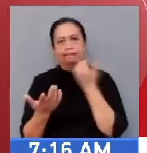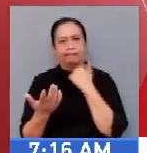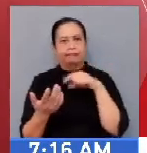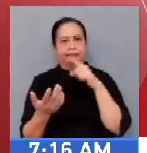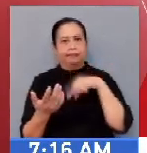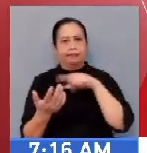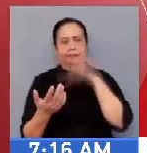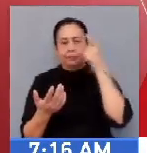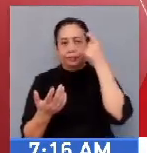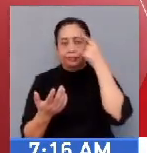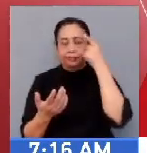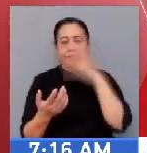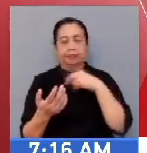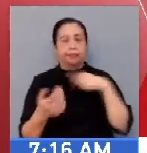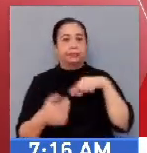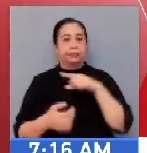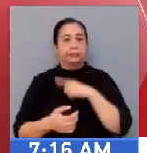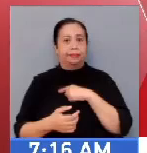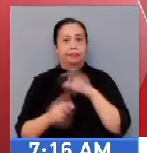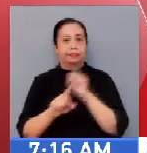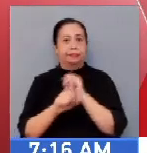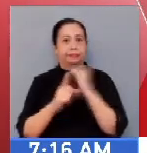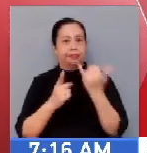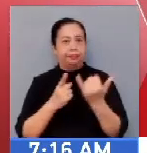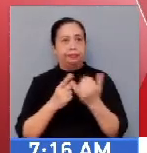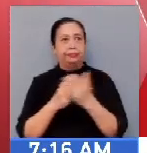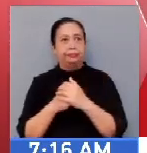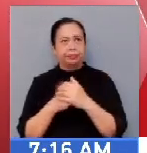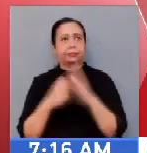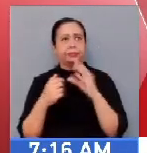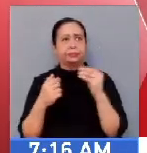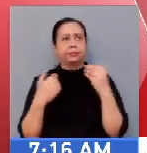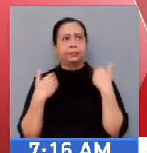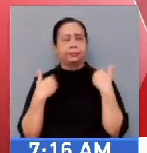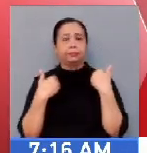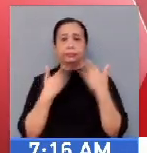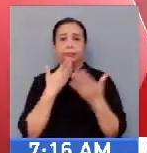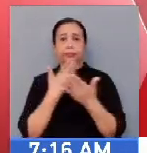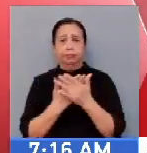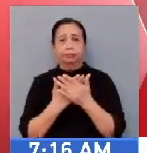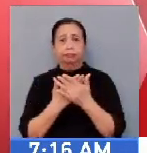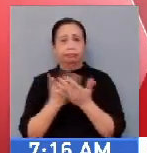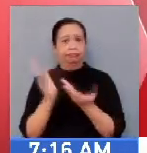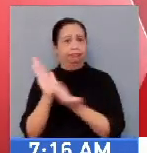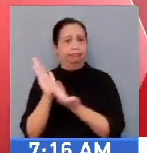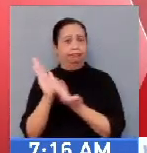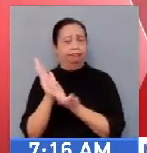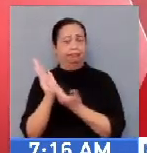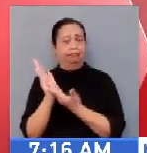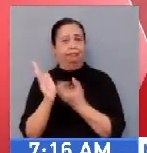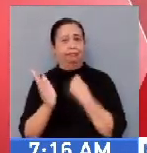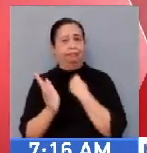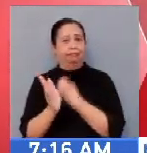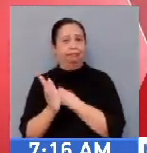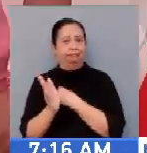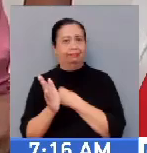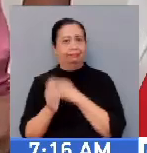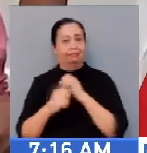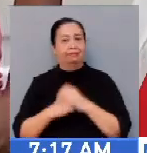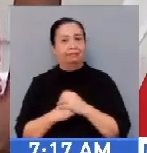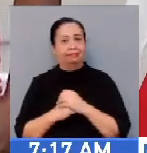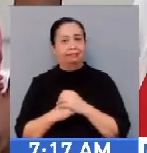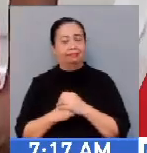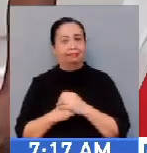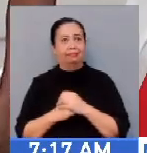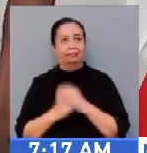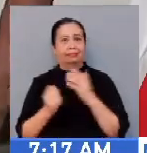saka sa ating lipunan. At merong magagandang resibo ang Senado tungkol dyan, Igan. Kahit nitong huling ilang